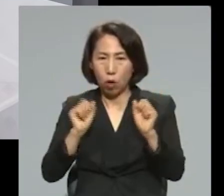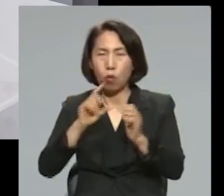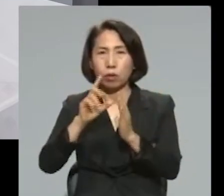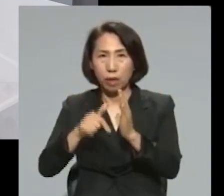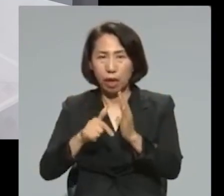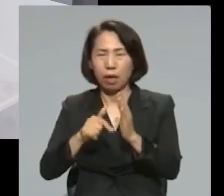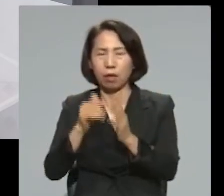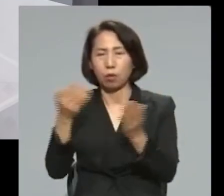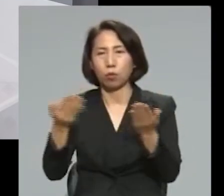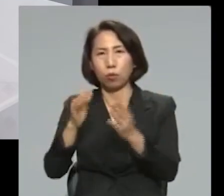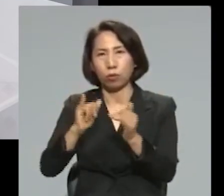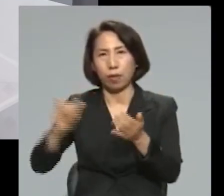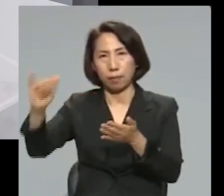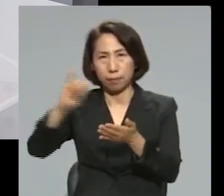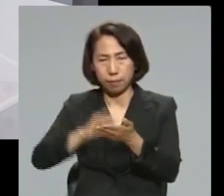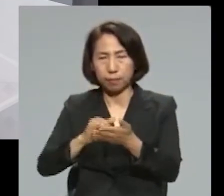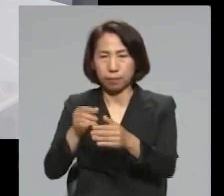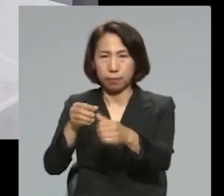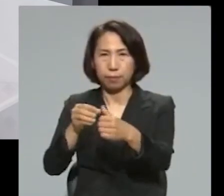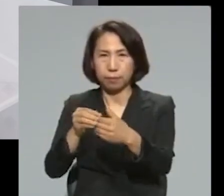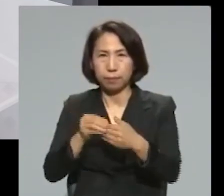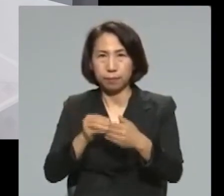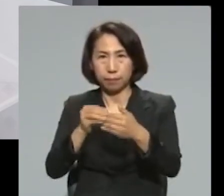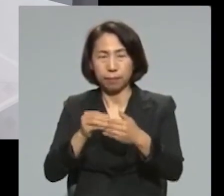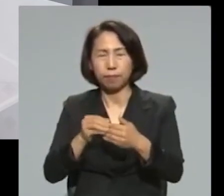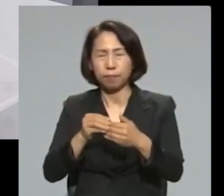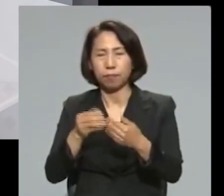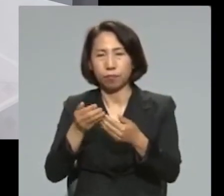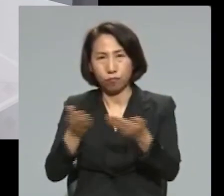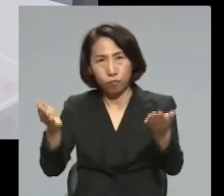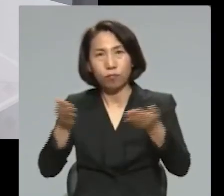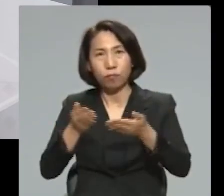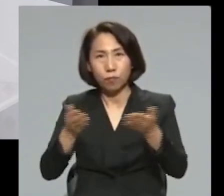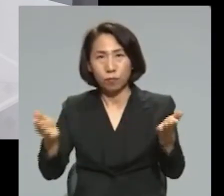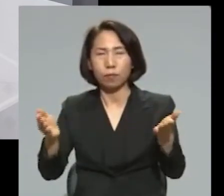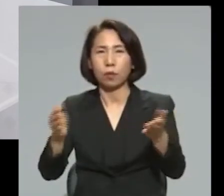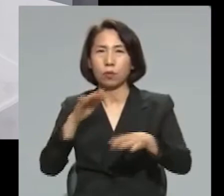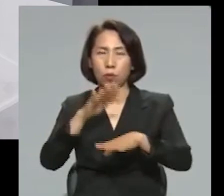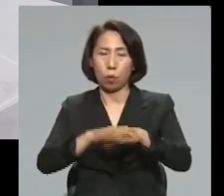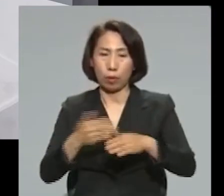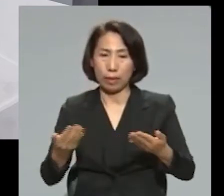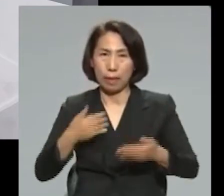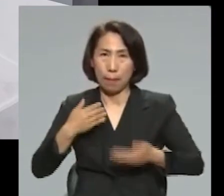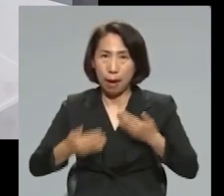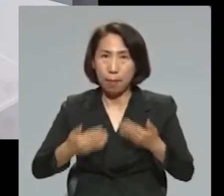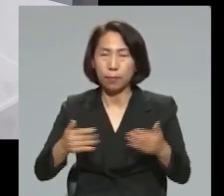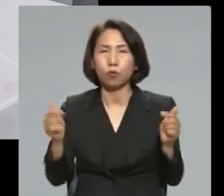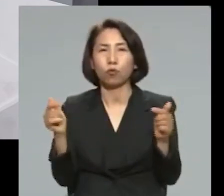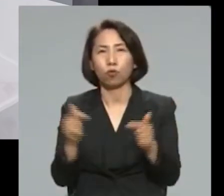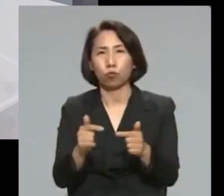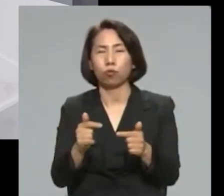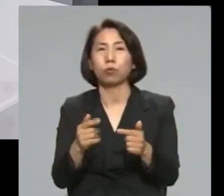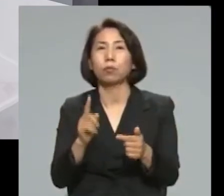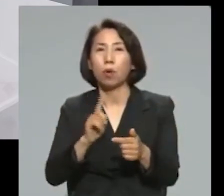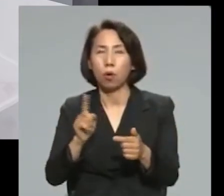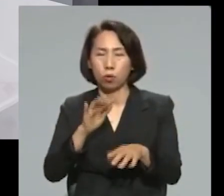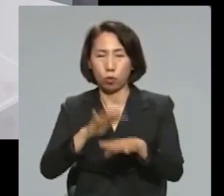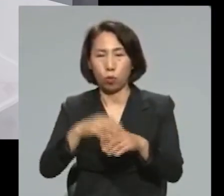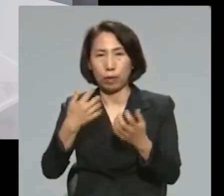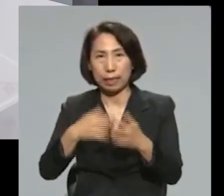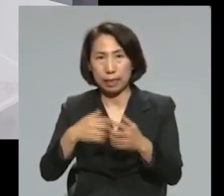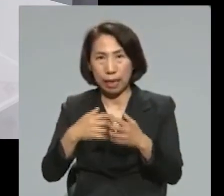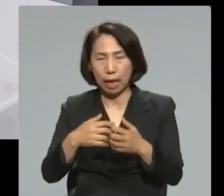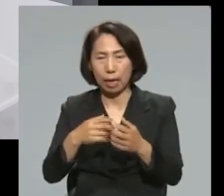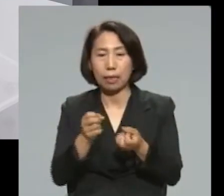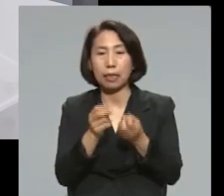주관하여 저렴하고 안정적으로 인력을 공급하고 농가 일손 절감을 위해 농기계 택배 사업